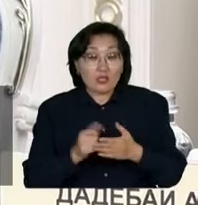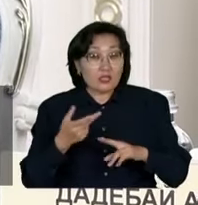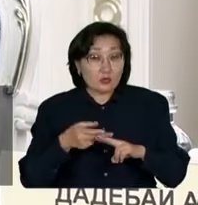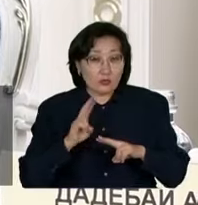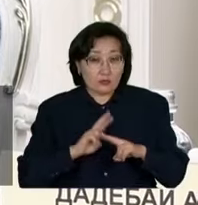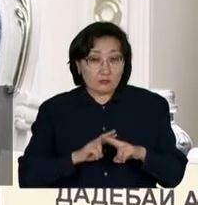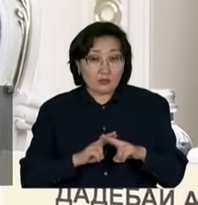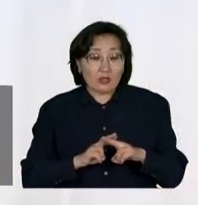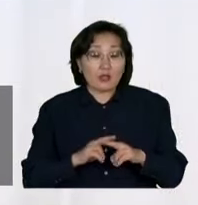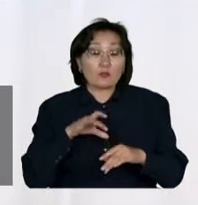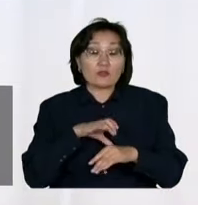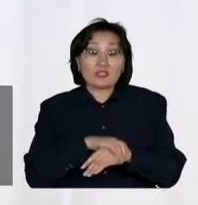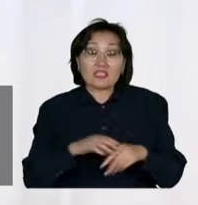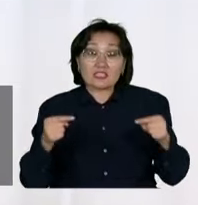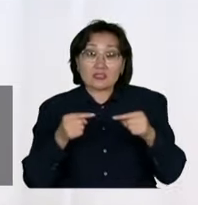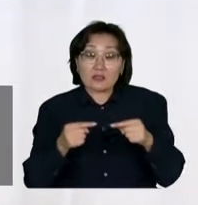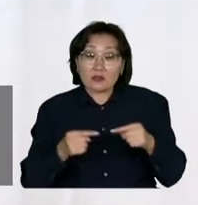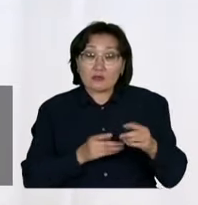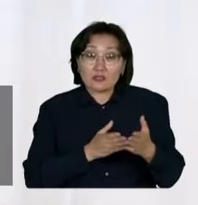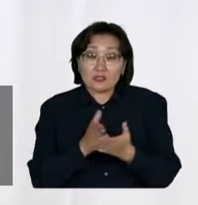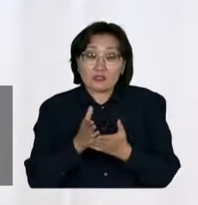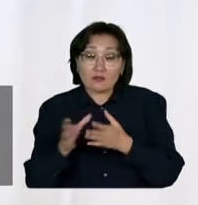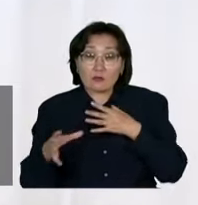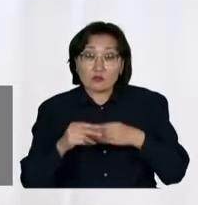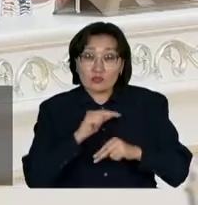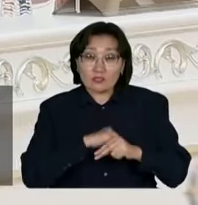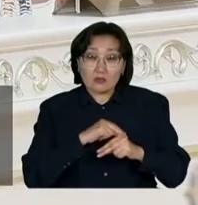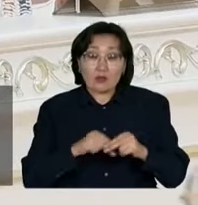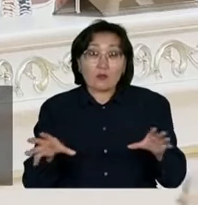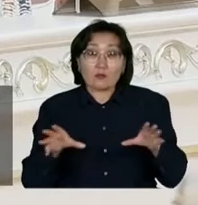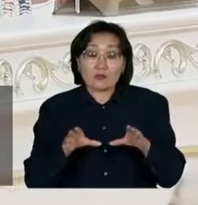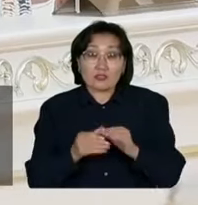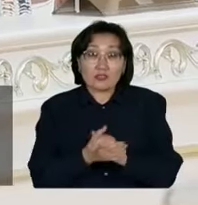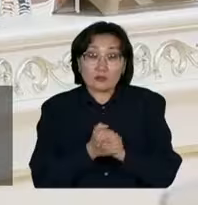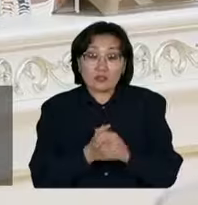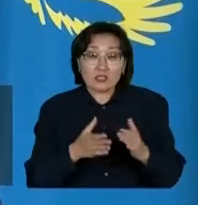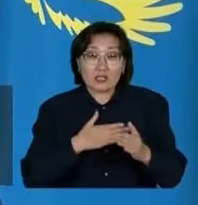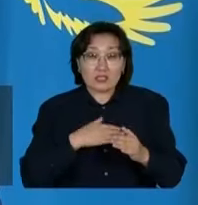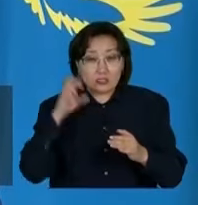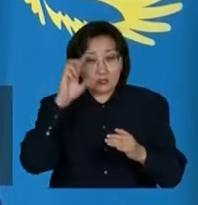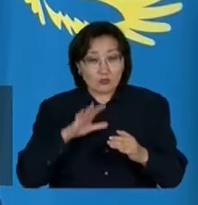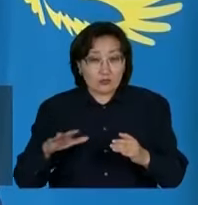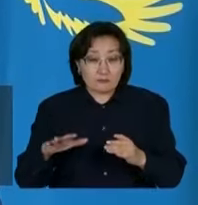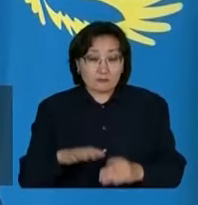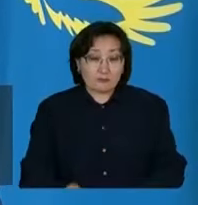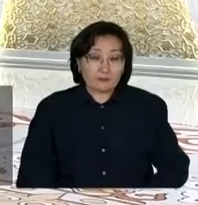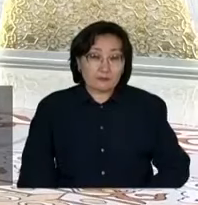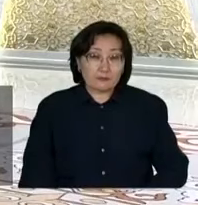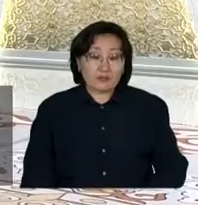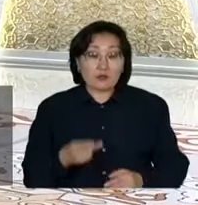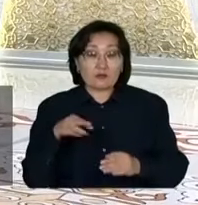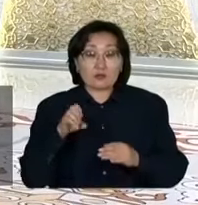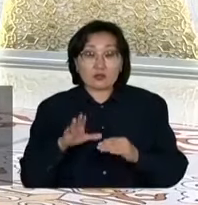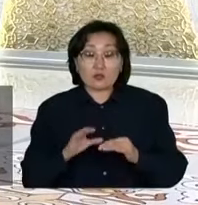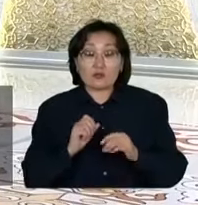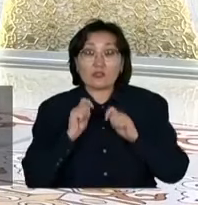которые определяют конкретные направления сотрудничества и союзничества наших государств. Касым-Жомарт